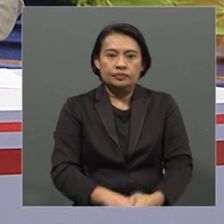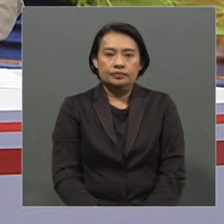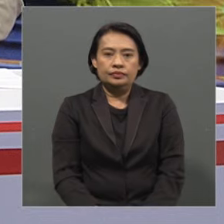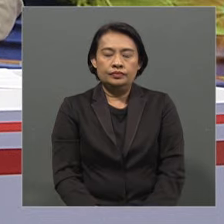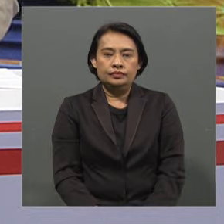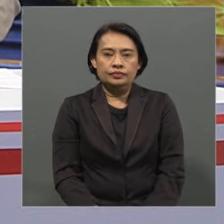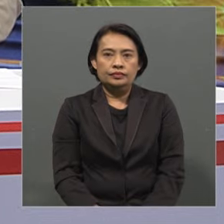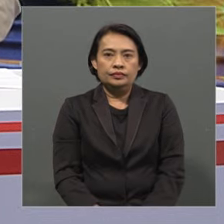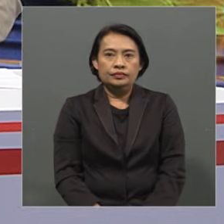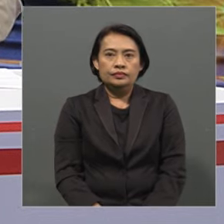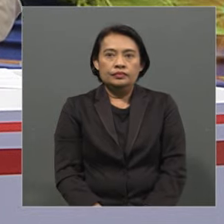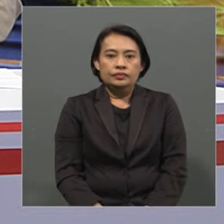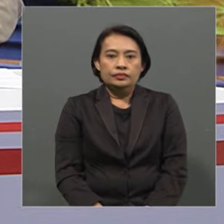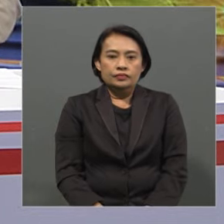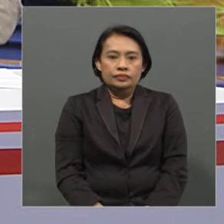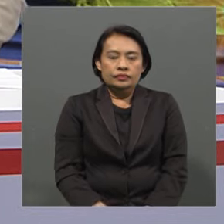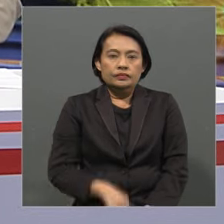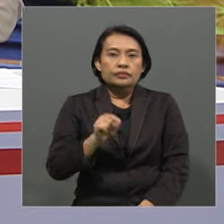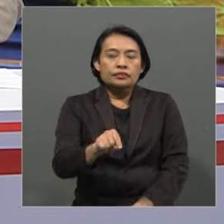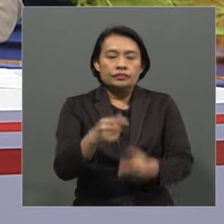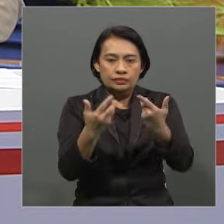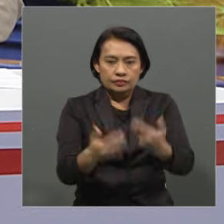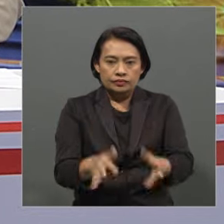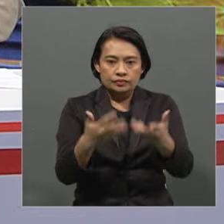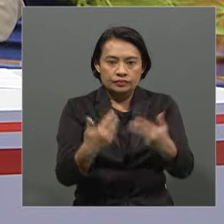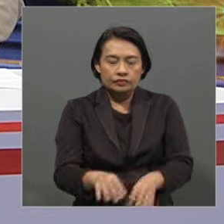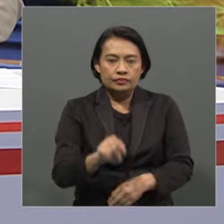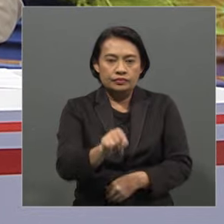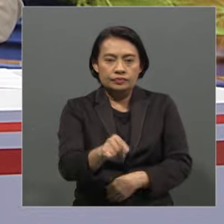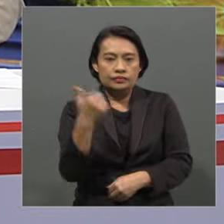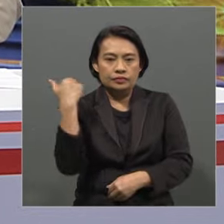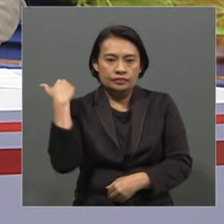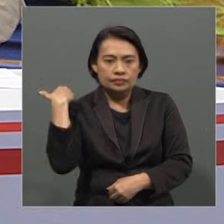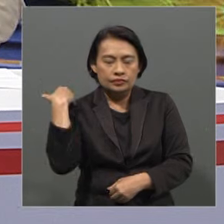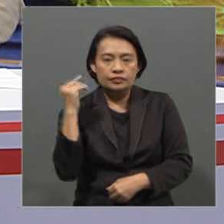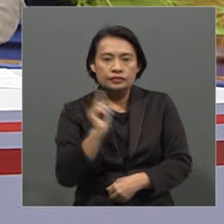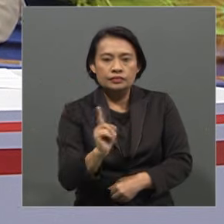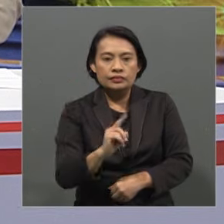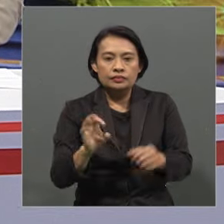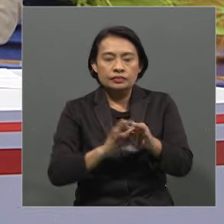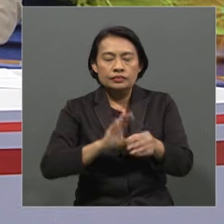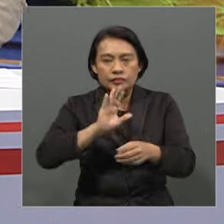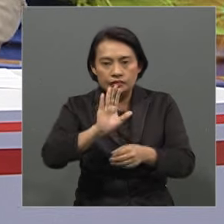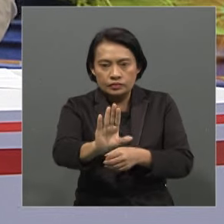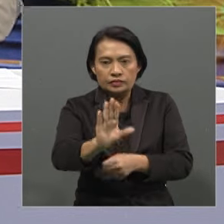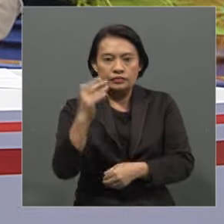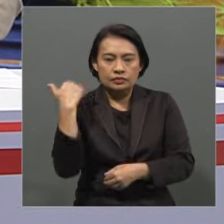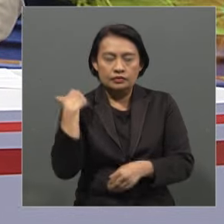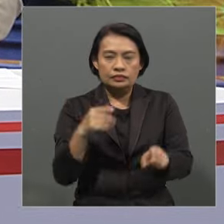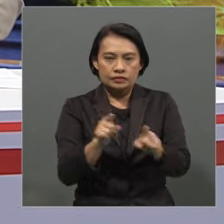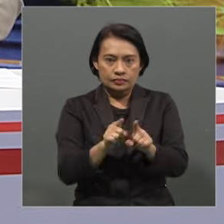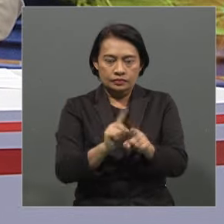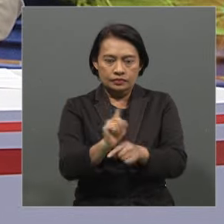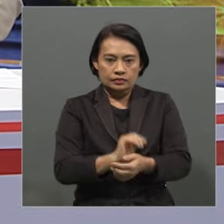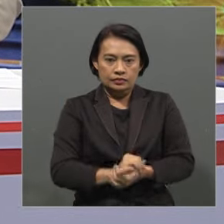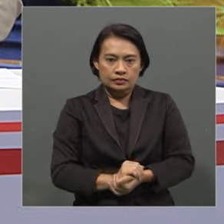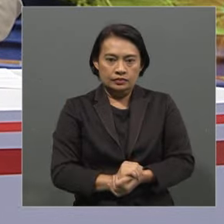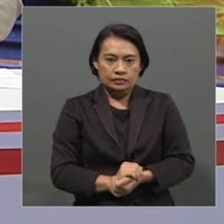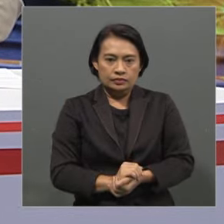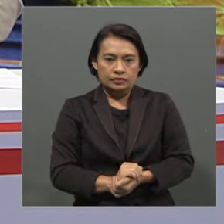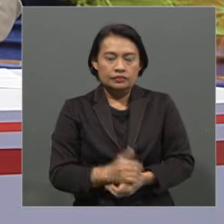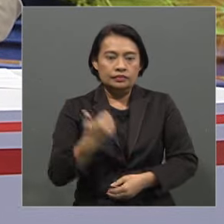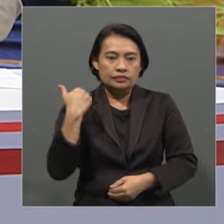อ่านอกเหนือจากประเด็นความเสียหายนอกเหนือจากประเด็นของคดีแล้วนะครับอีกหนึ่งประเด็นที่มันผุดขึ้นมาระหว่างถูกต้องนะก็คือเป็นประเด็นที่มี